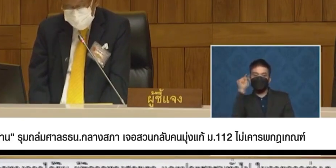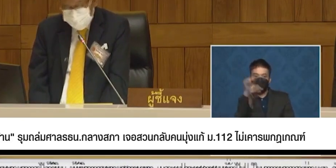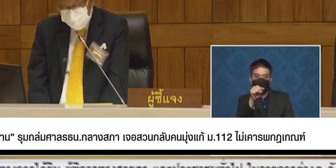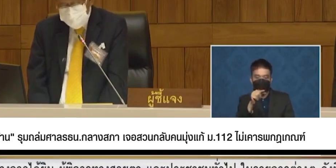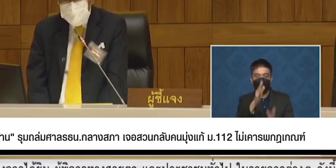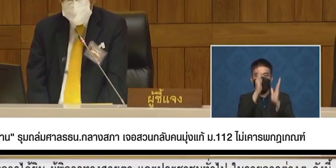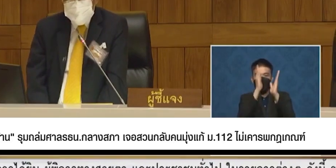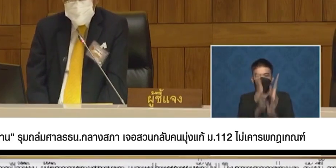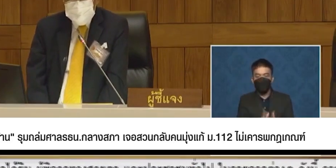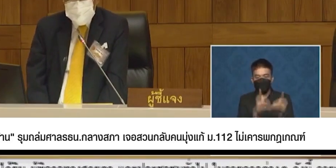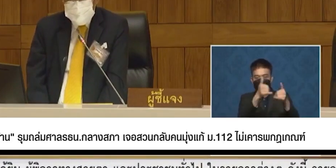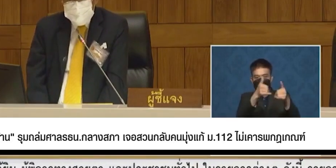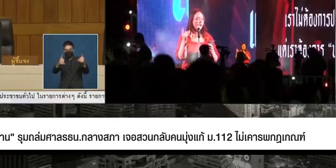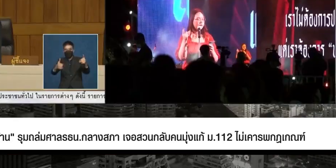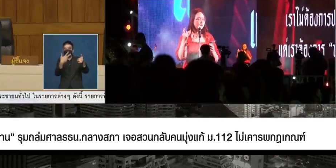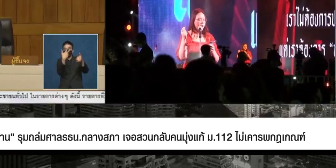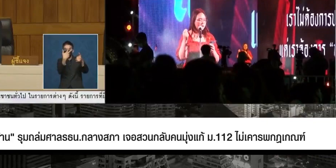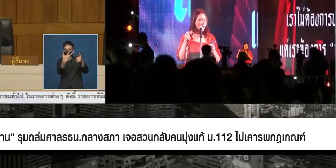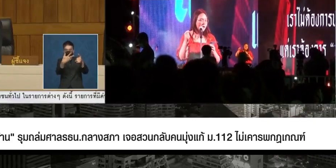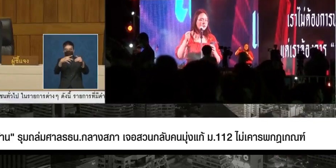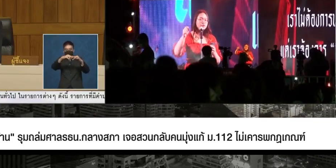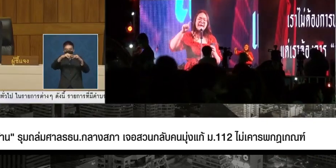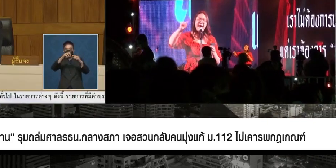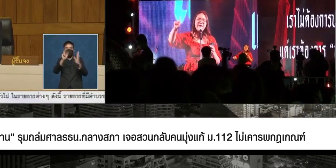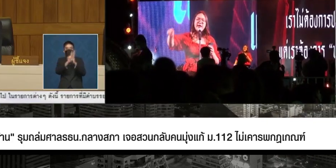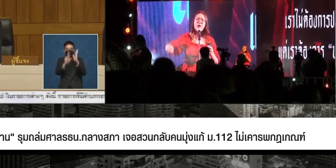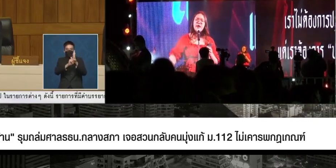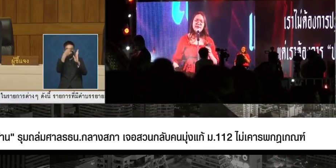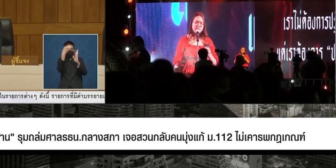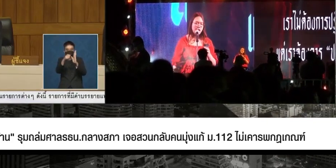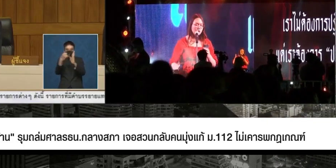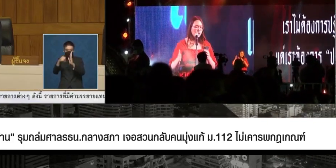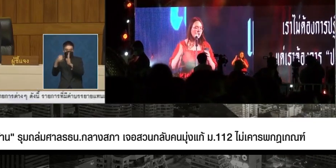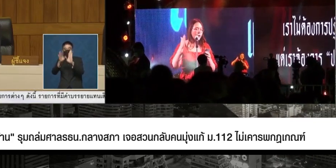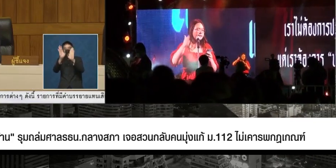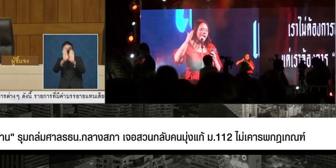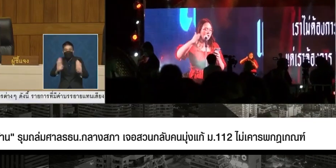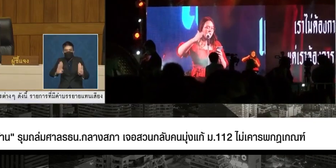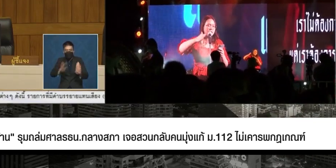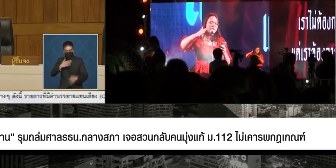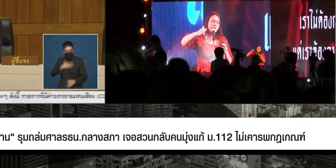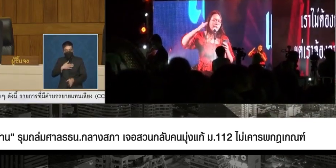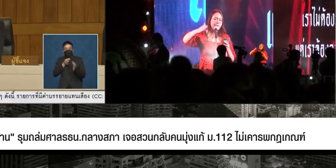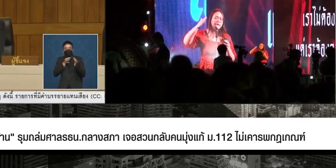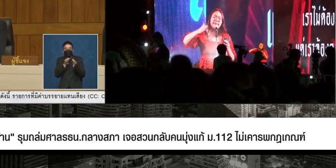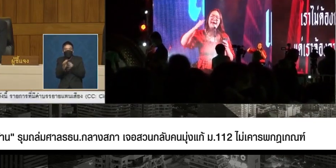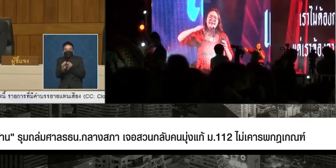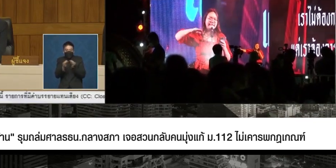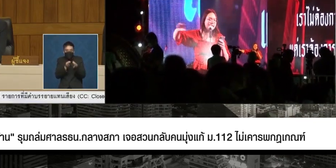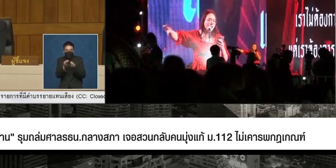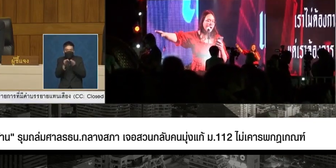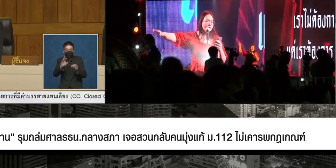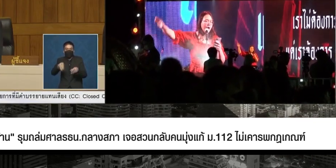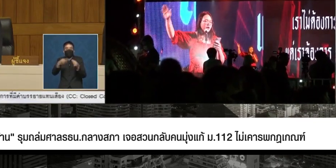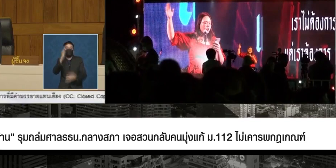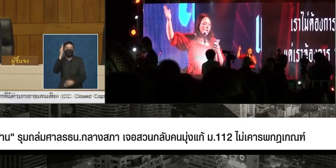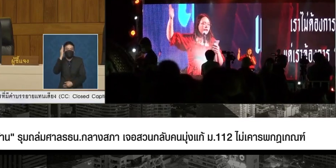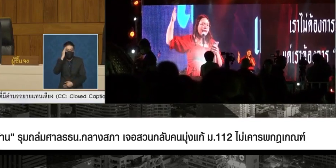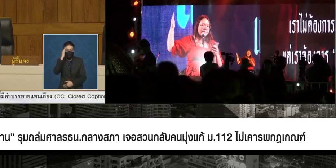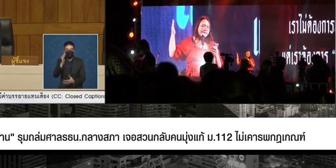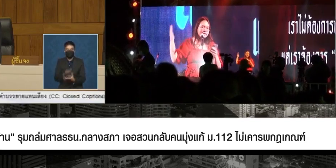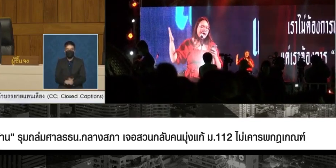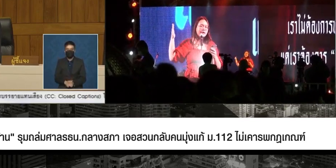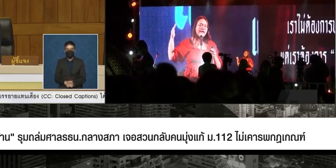นนั้นนะฮะขัดกับรัฐธรรมนูญมาตรา49อย่างไรเพื่อเห็นว่าคำวิจัยดังกล่าวนั้น